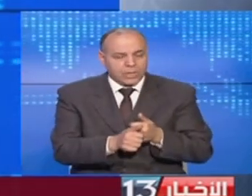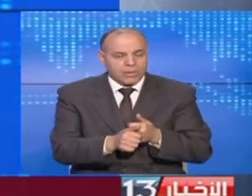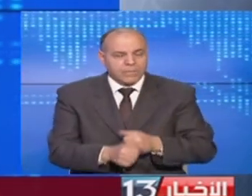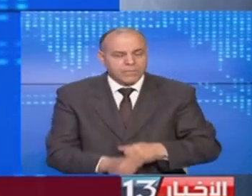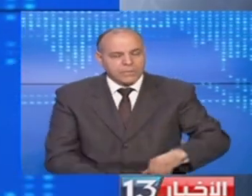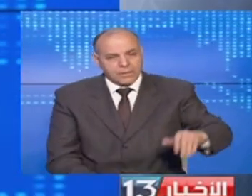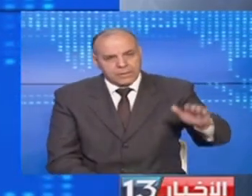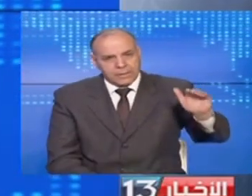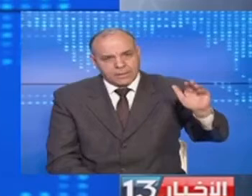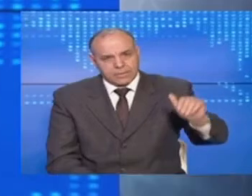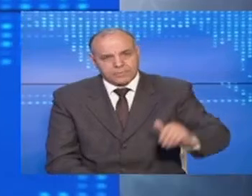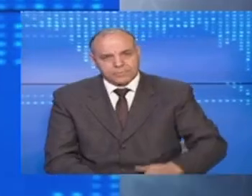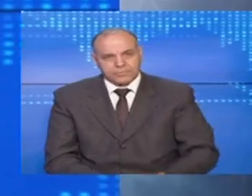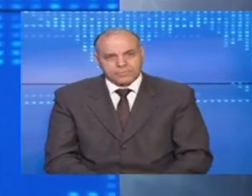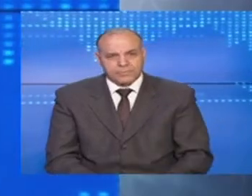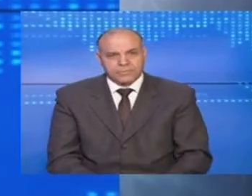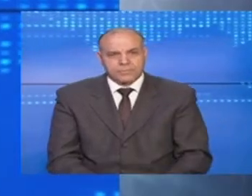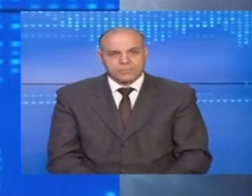والى اللقاء